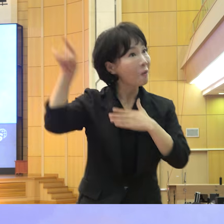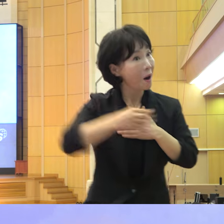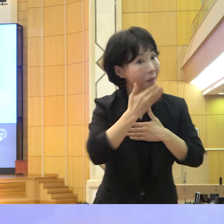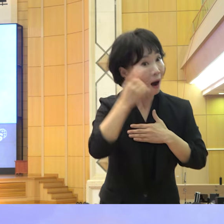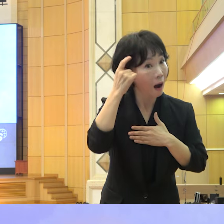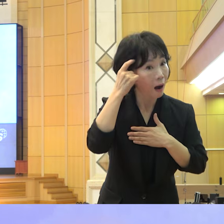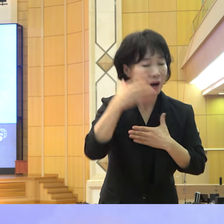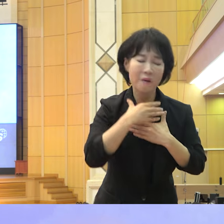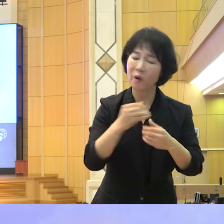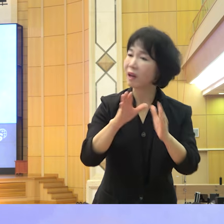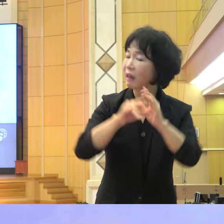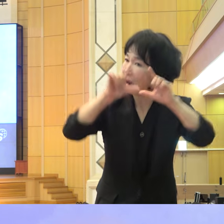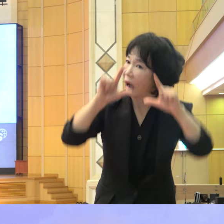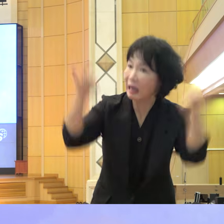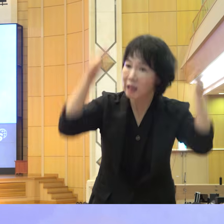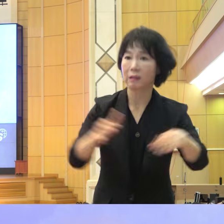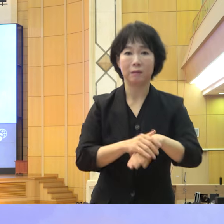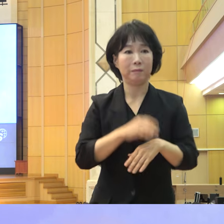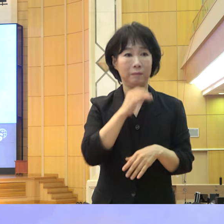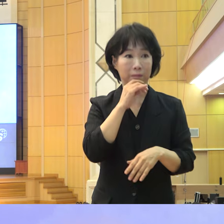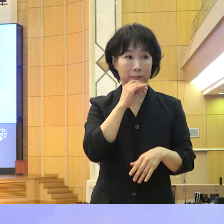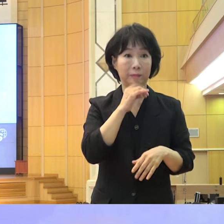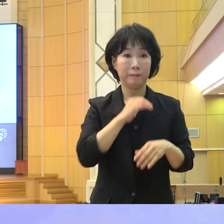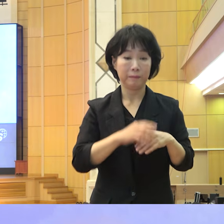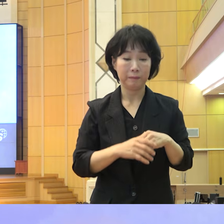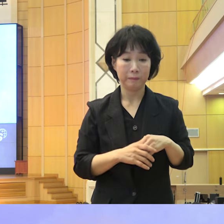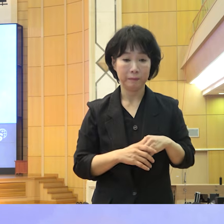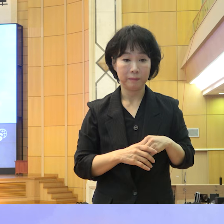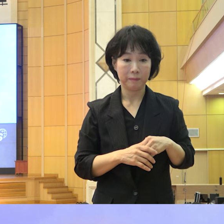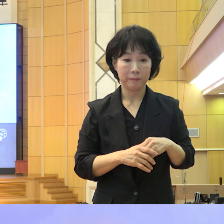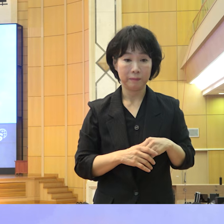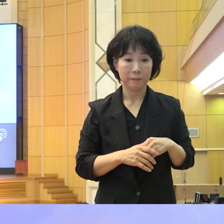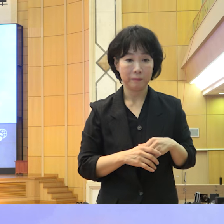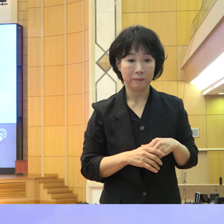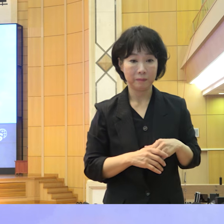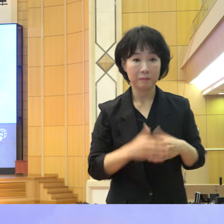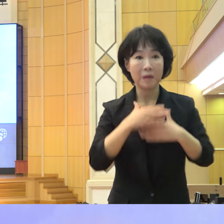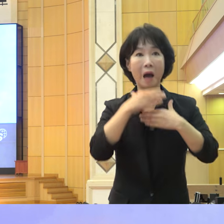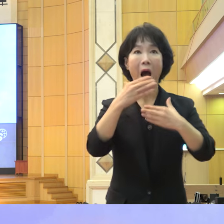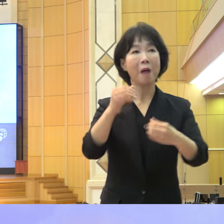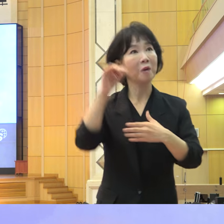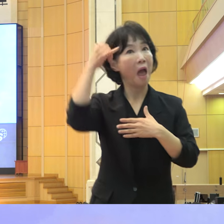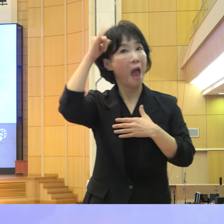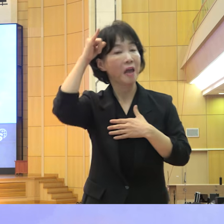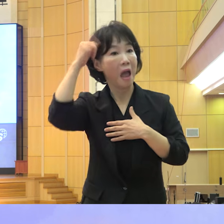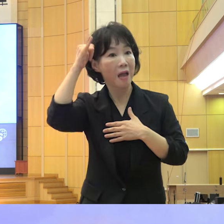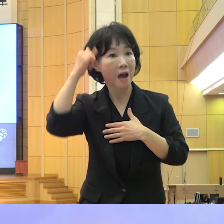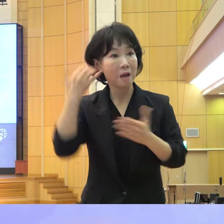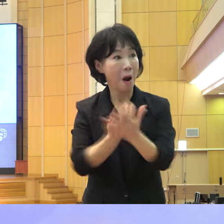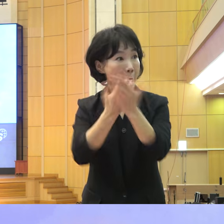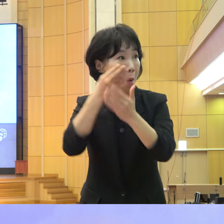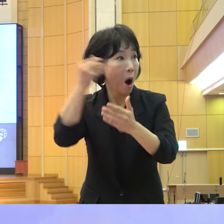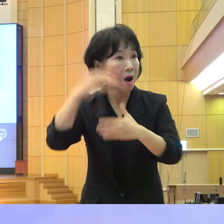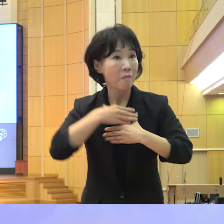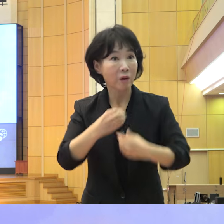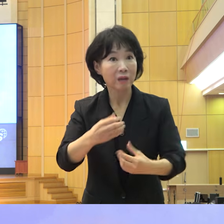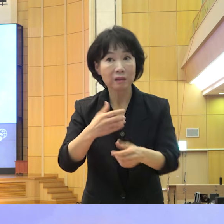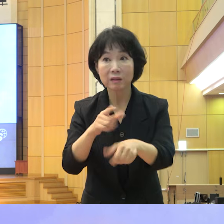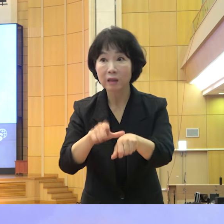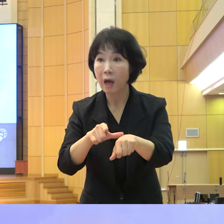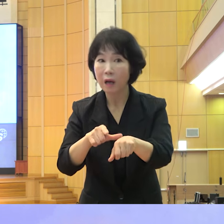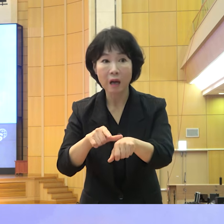아니에요. 지금 아무것도 모르고 지금 편한 시대가 오는구나 이렇게 여러분 생각할지 모르겠지만,